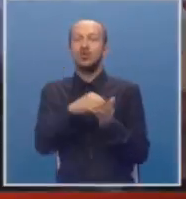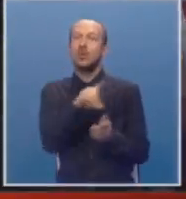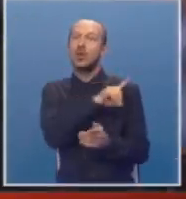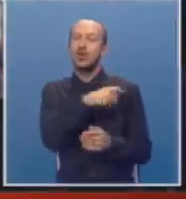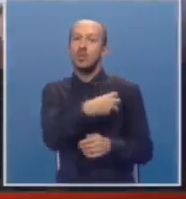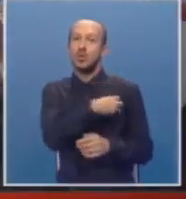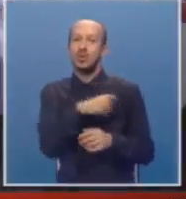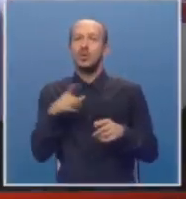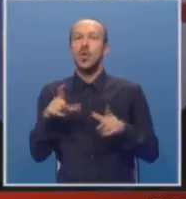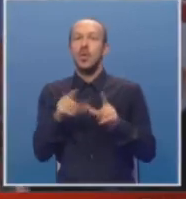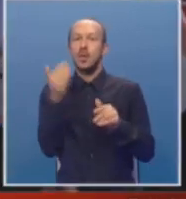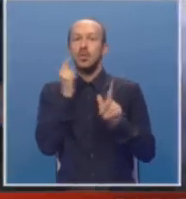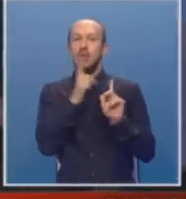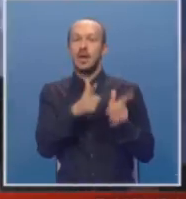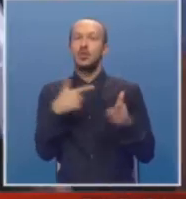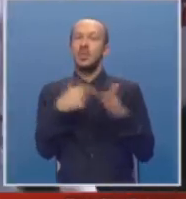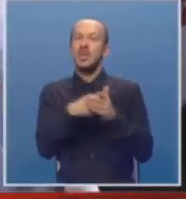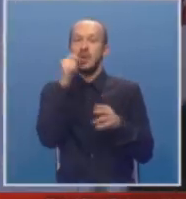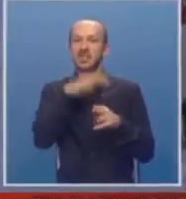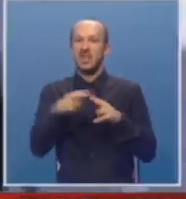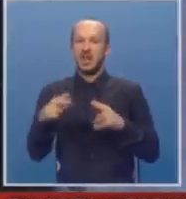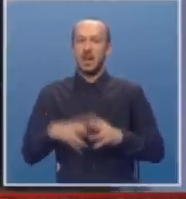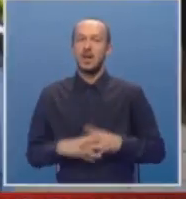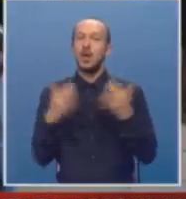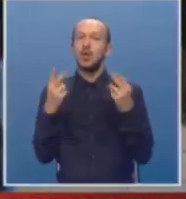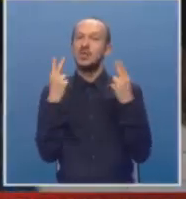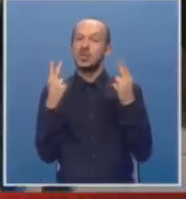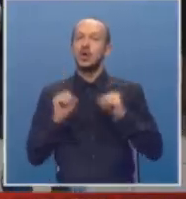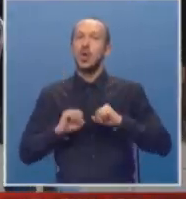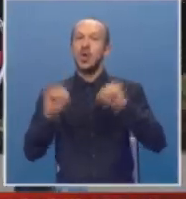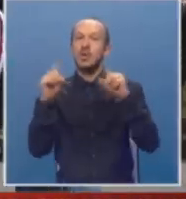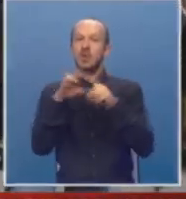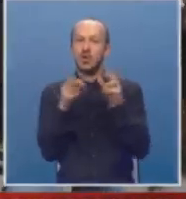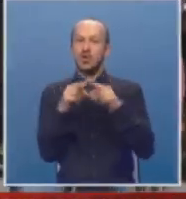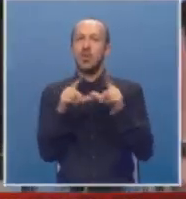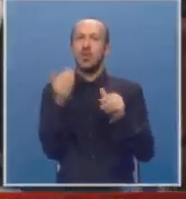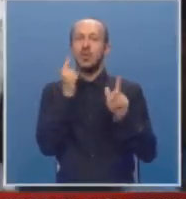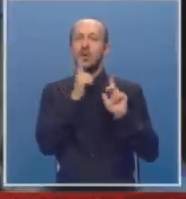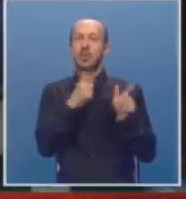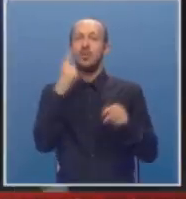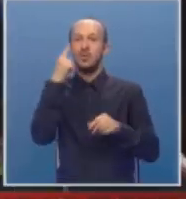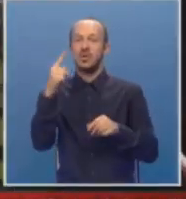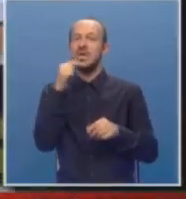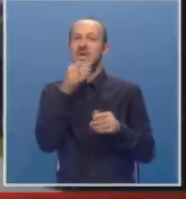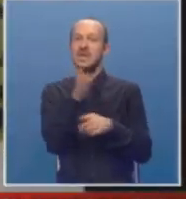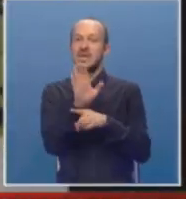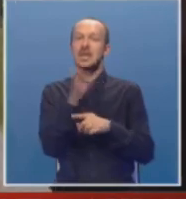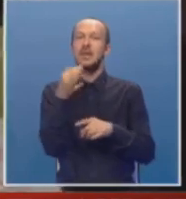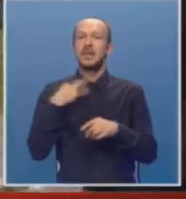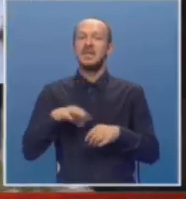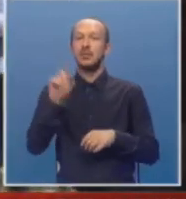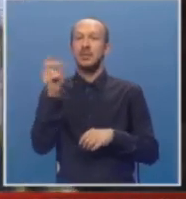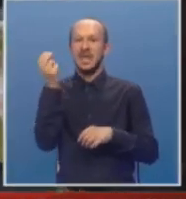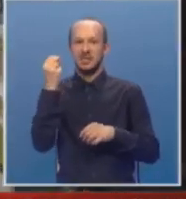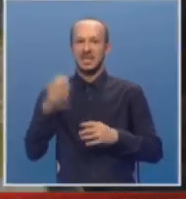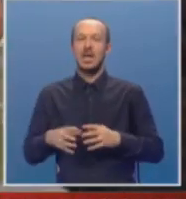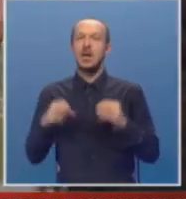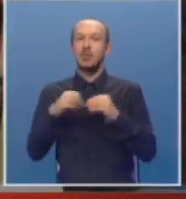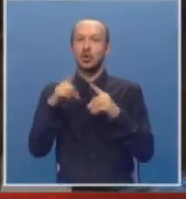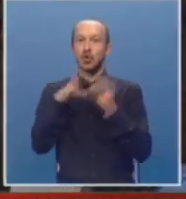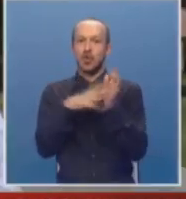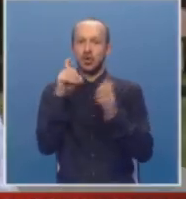poginulim borcima u minulom ratu i ubijenim civilima. Koliki je značaj odbrane Trnova u minulom ratu, prisjetio se i izaslanik predsjednika Republike Srpske